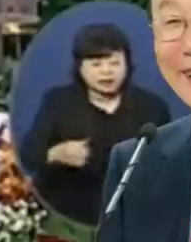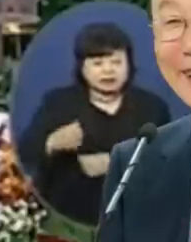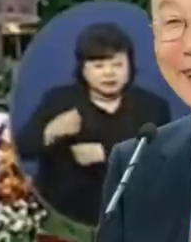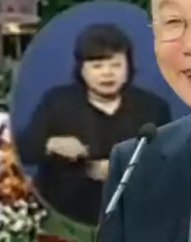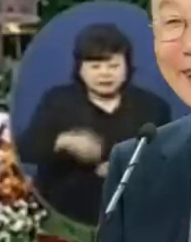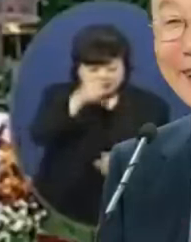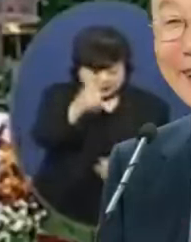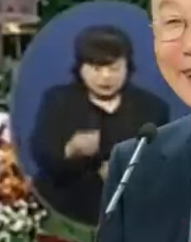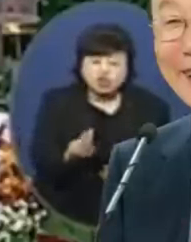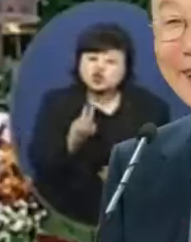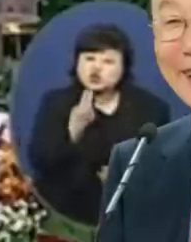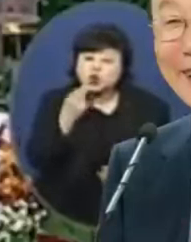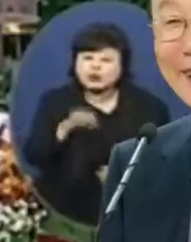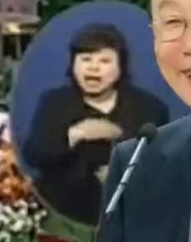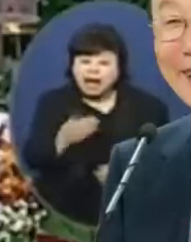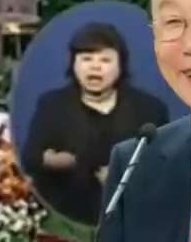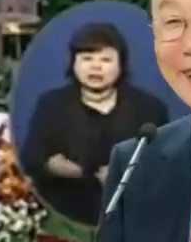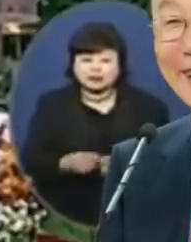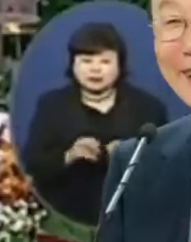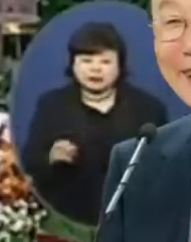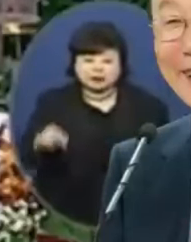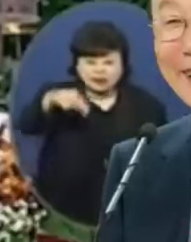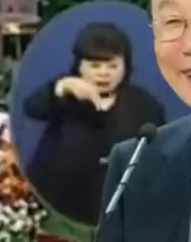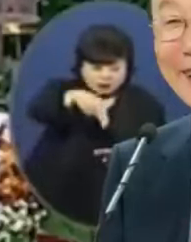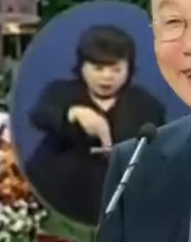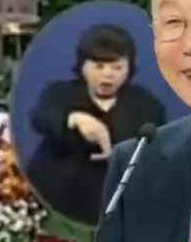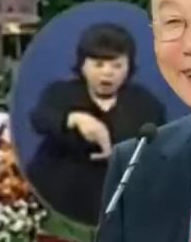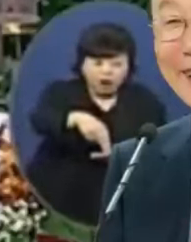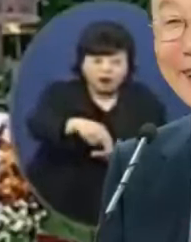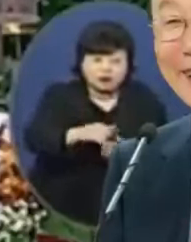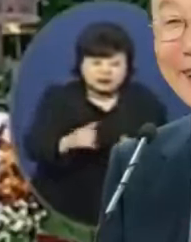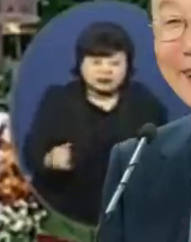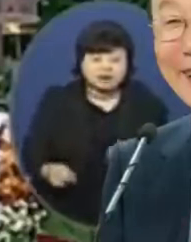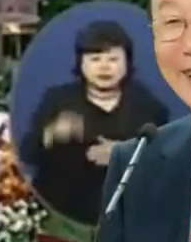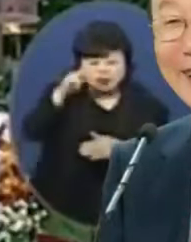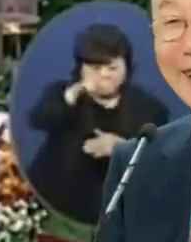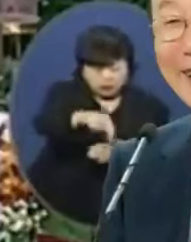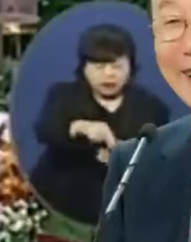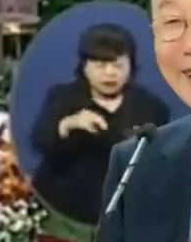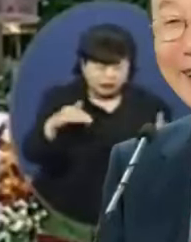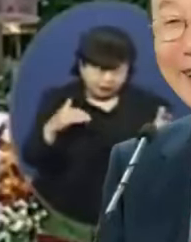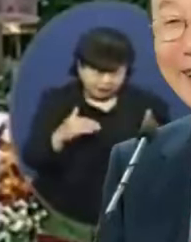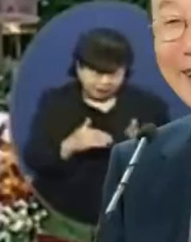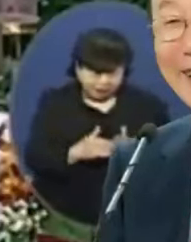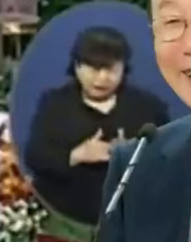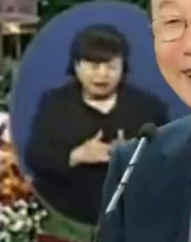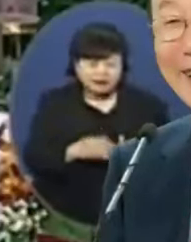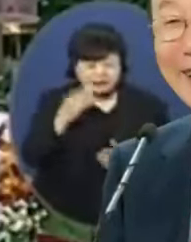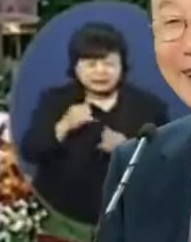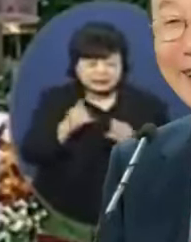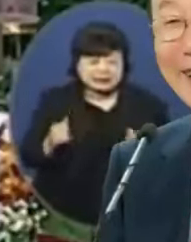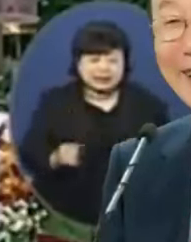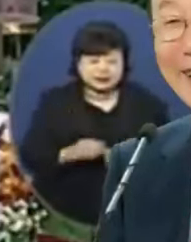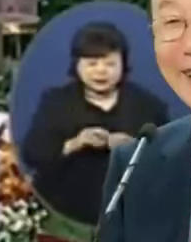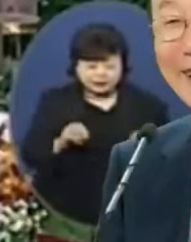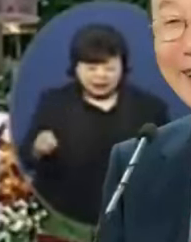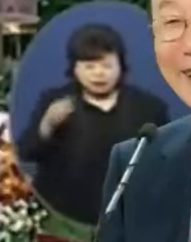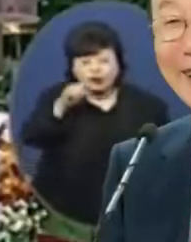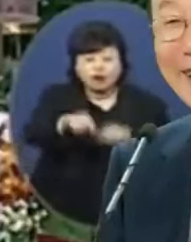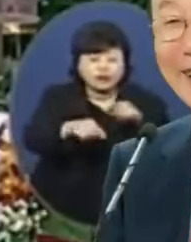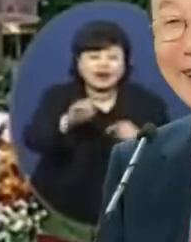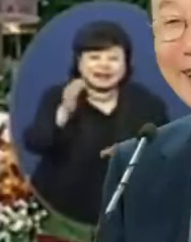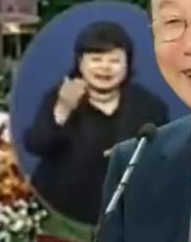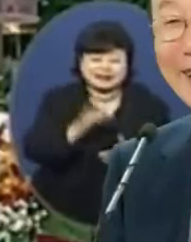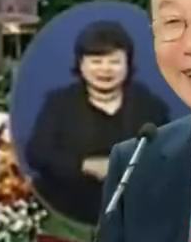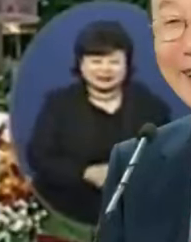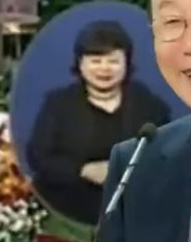제사장들은 요단 가운데 마른 땅에 굳게 섰고 그 모든 백성이 요단을 건너기를 마칠 때까지 모든 이스라엘은 그 마른 땅으로 건너갔더라고 말한